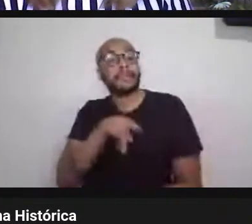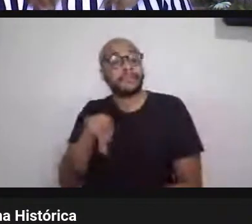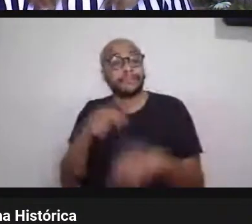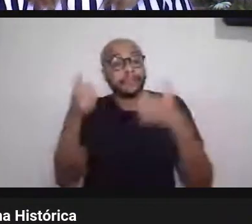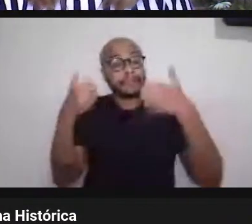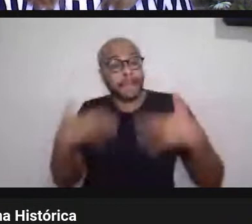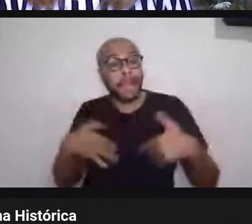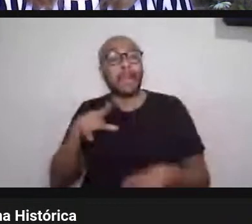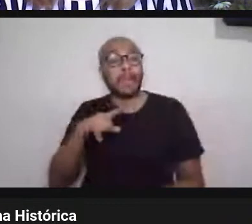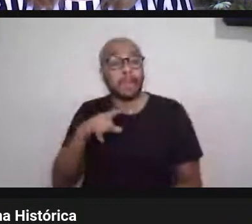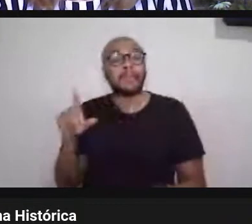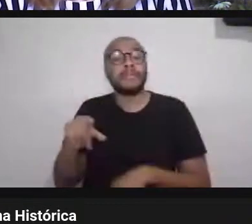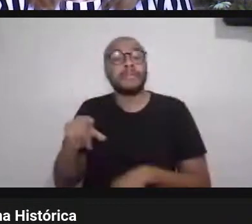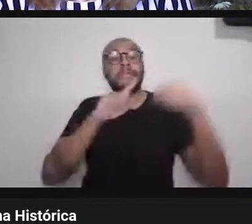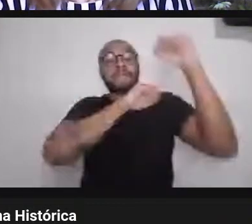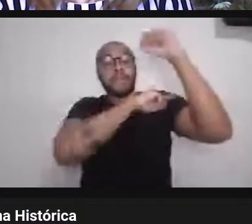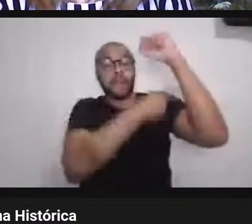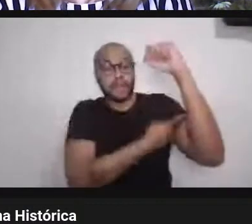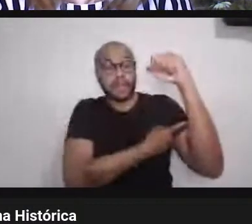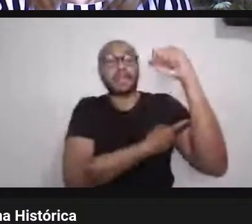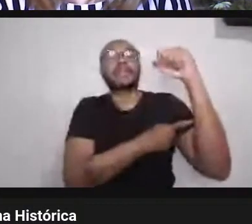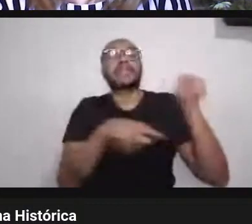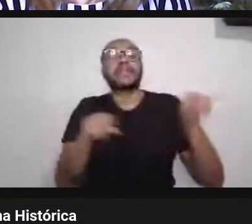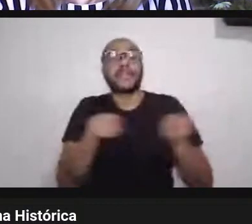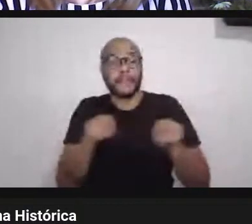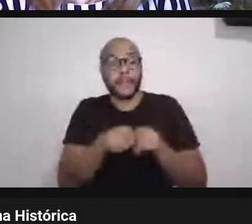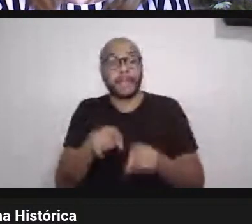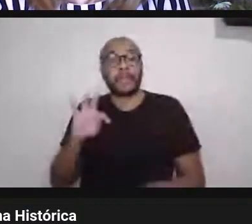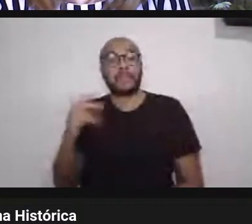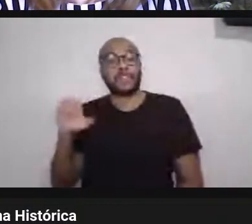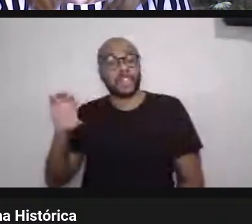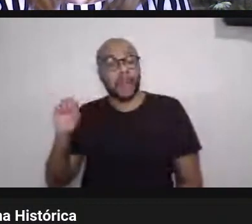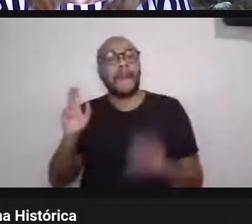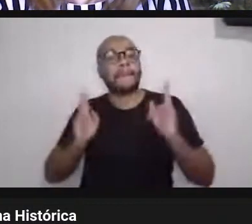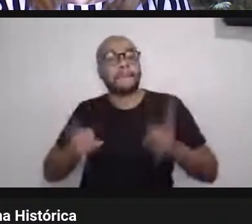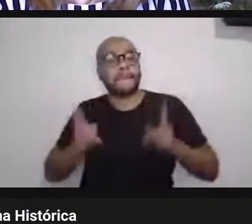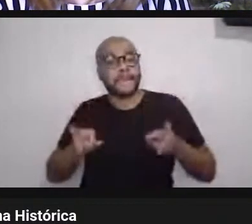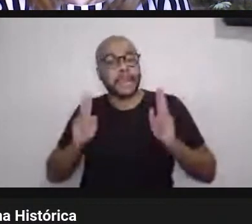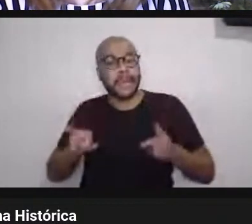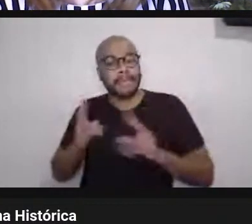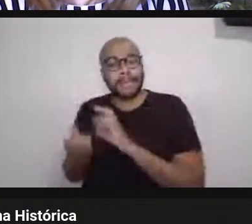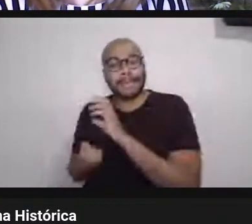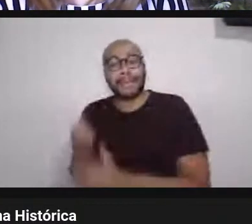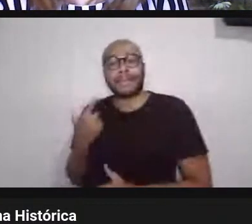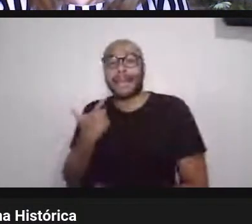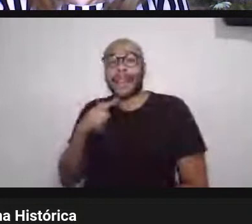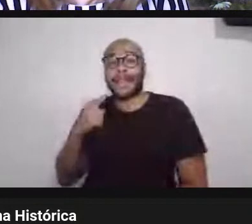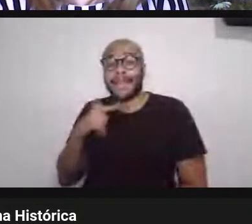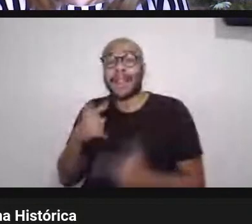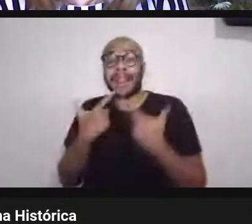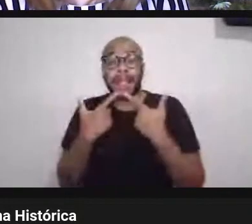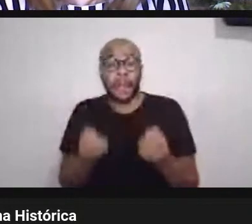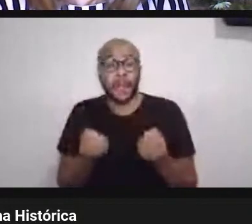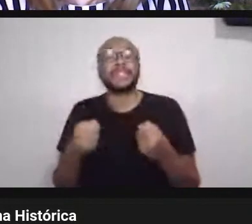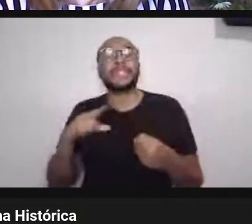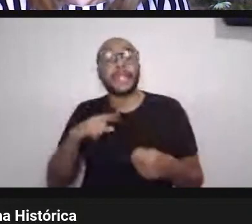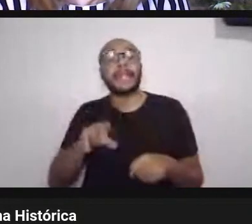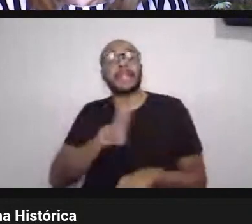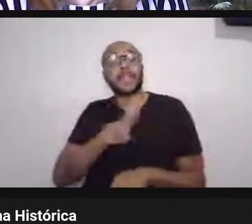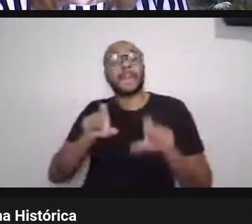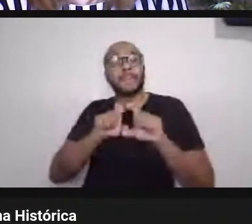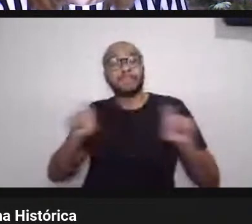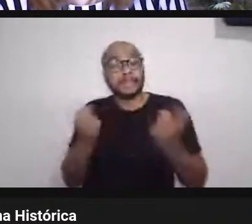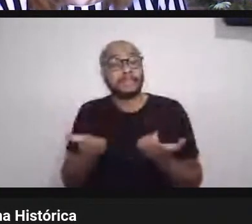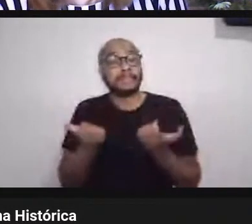e o polonês, eles têm a mesma origem linguística, eles vieram do proto-eslavo, então a forma de dar os sobrenomes e as